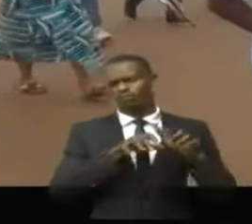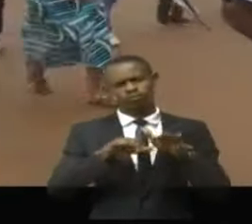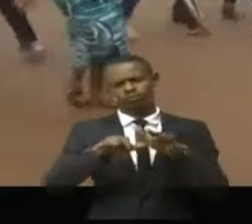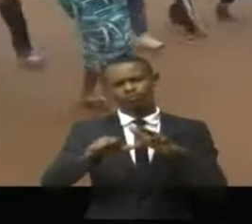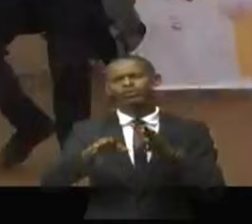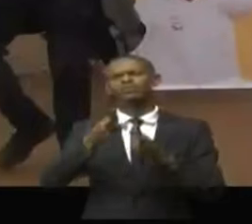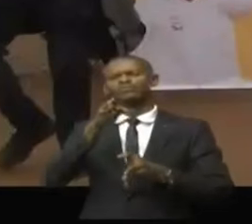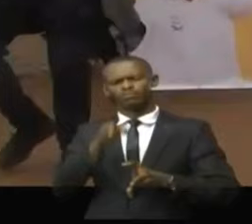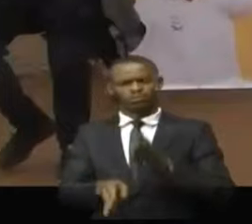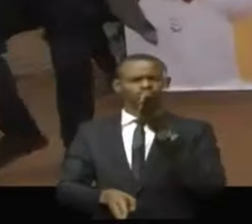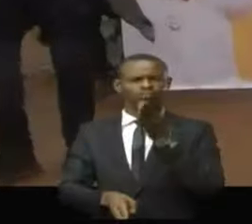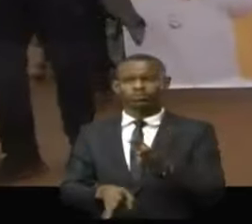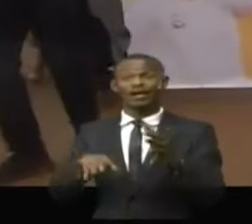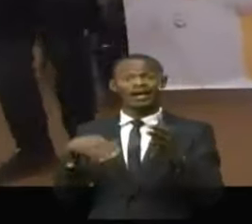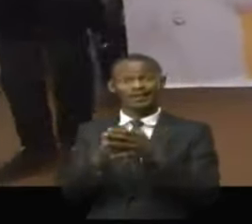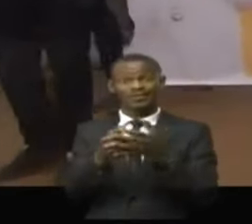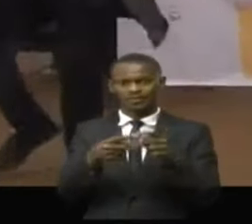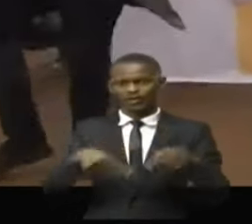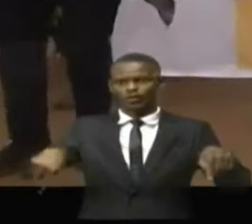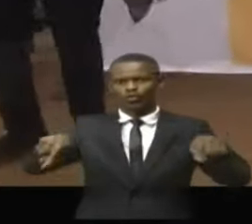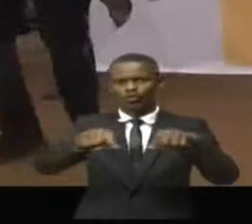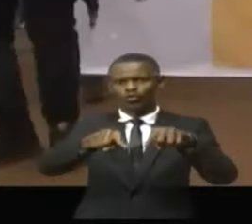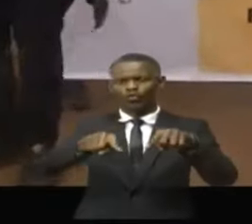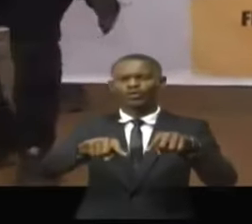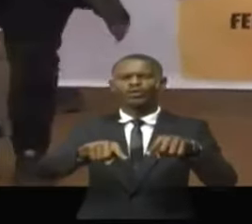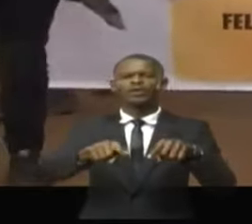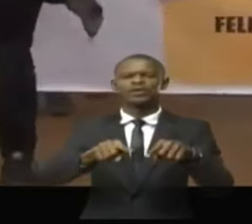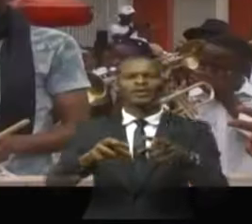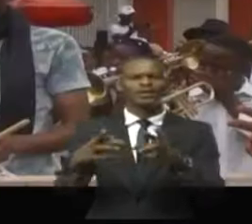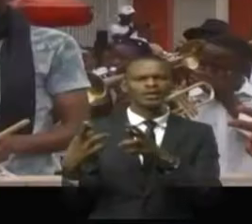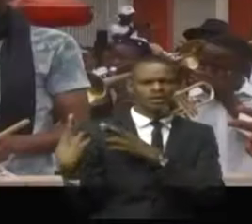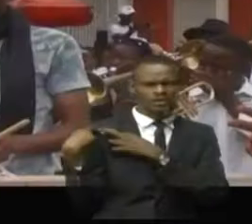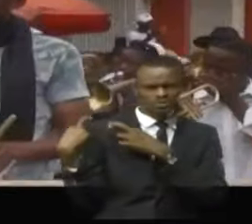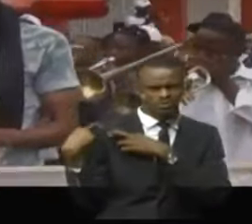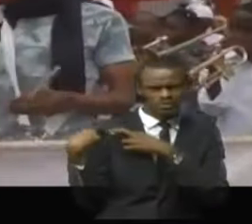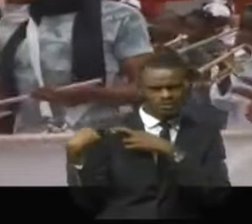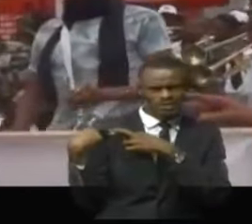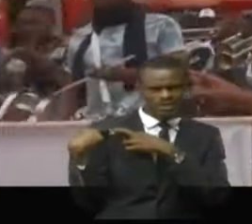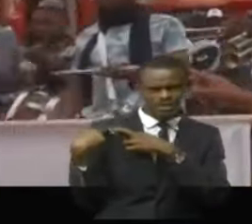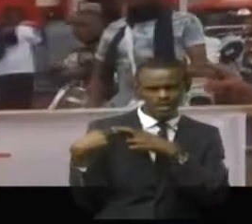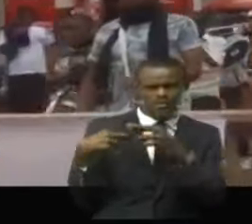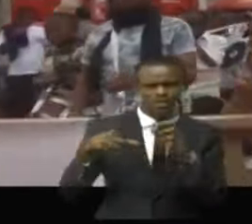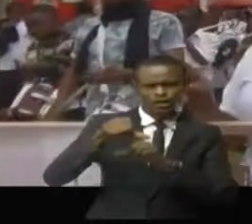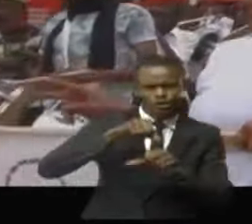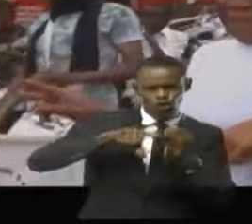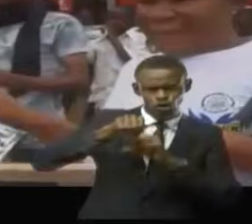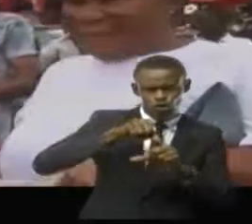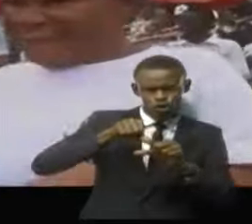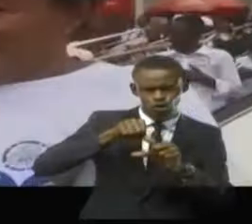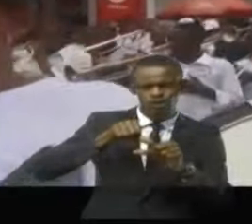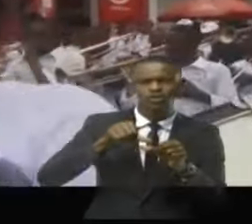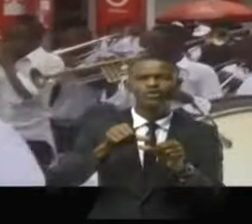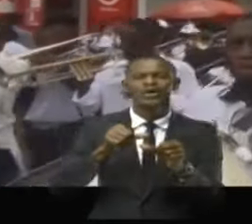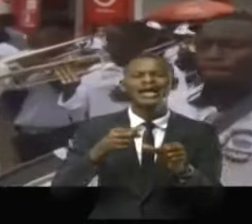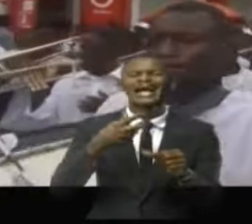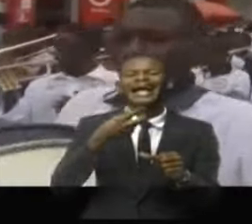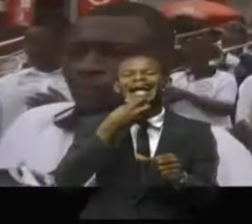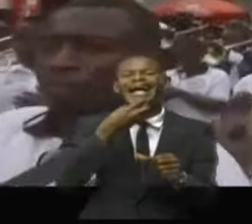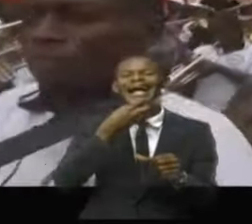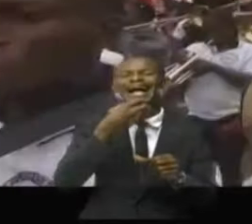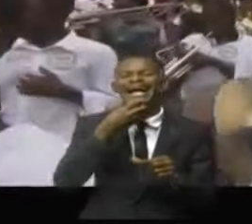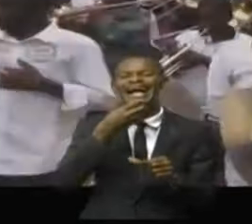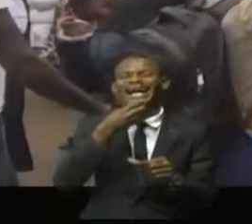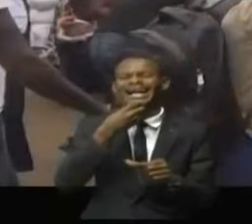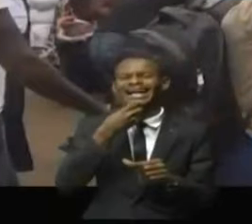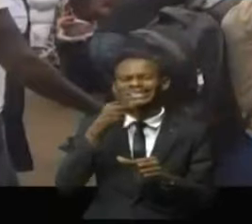Sinajeka. Par cette action, la synergie des notables et associations du Grand Kassai vivant à Beni veut témoigner à la